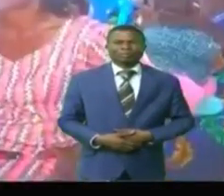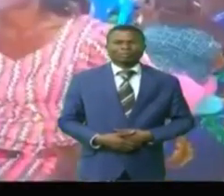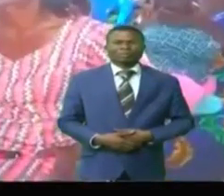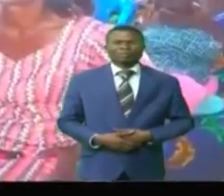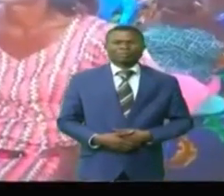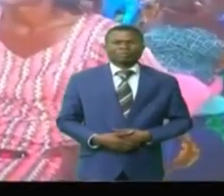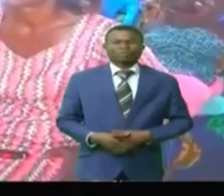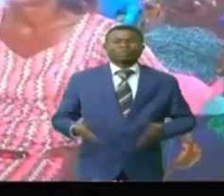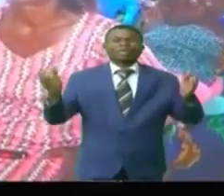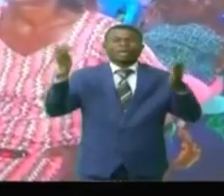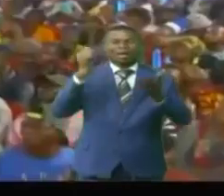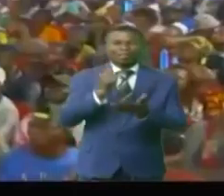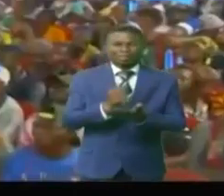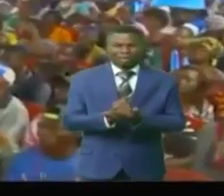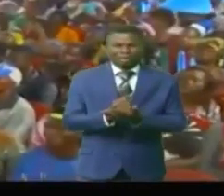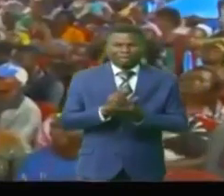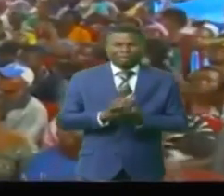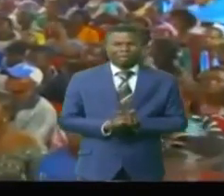Amen.